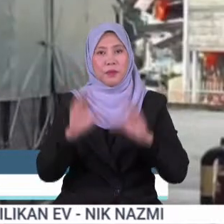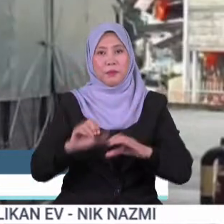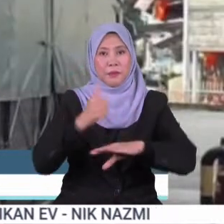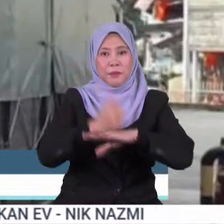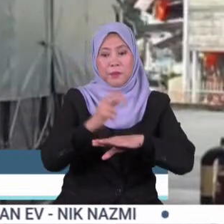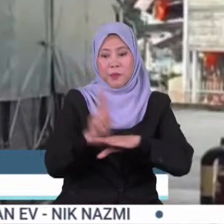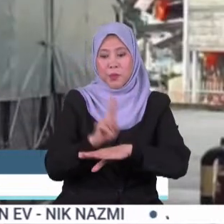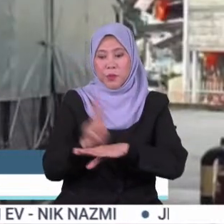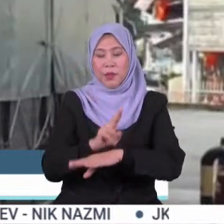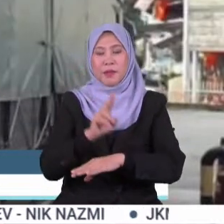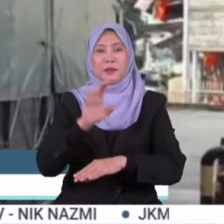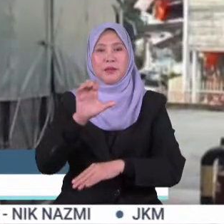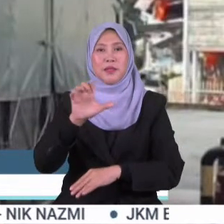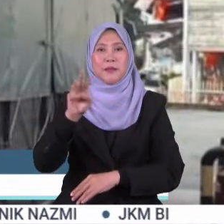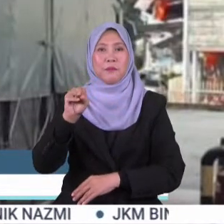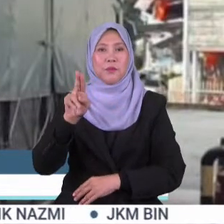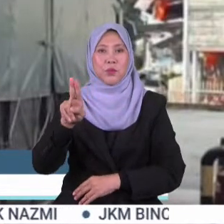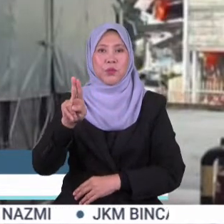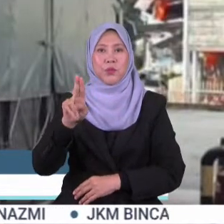dan Penggunaan CNU